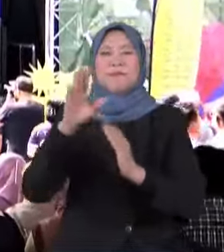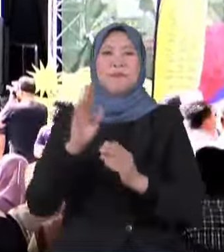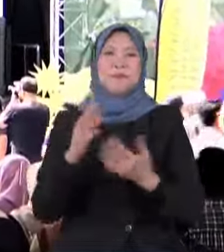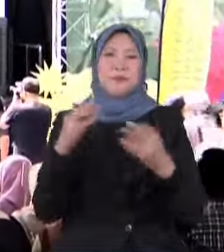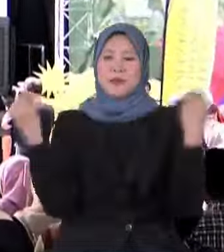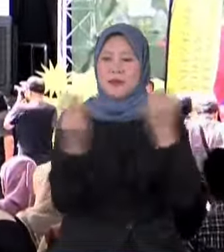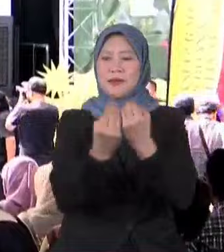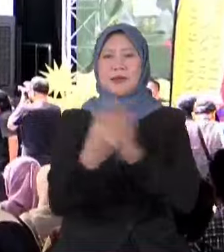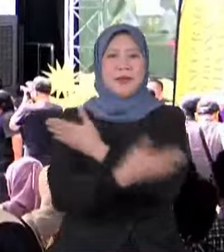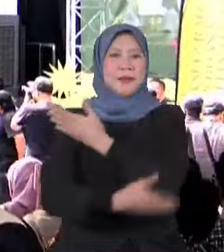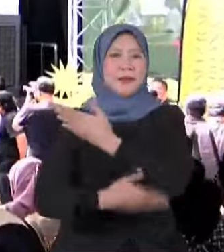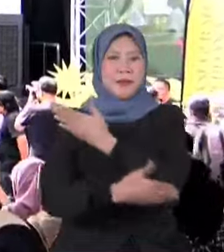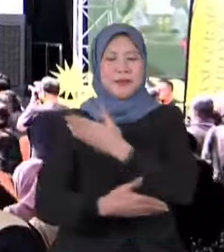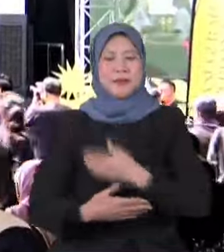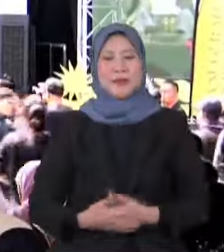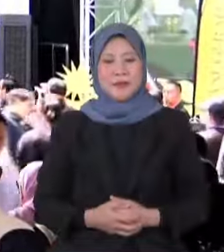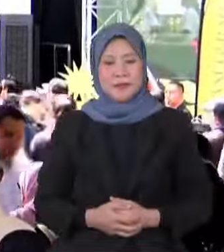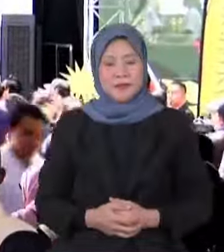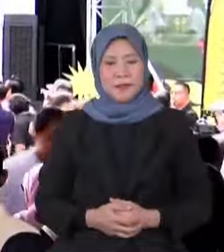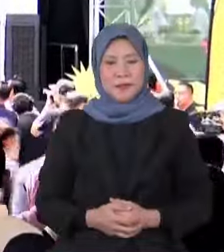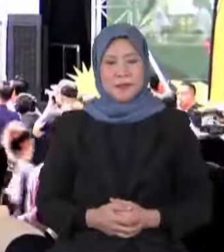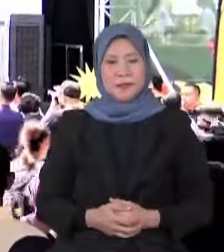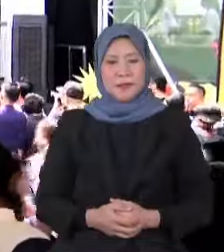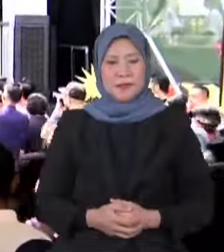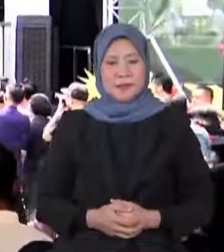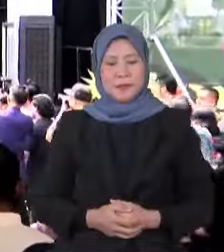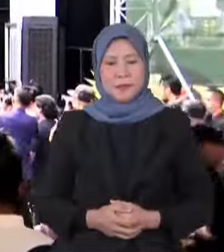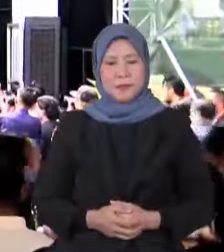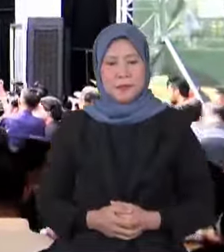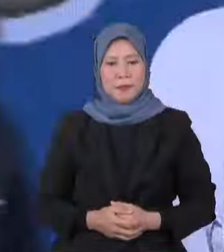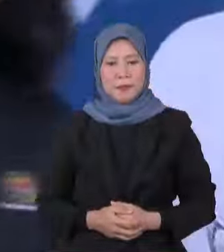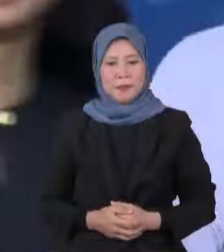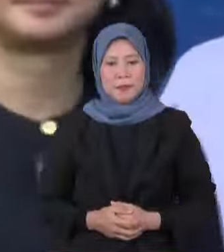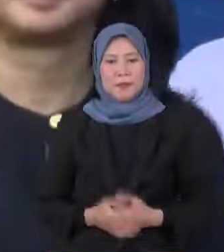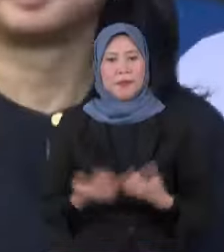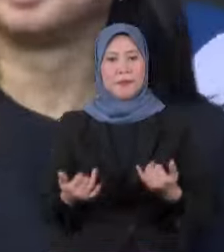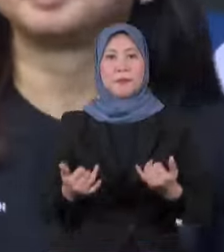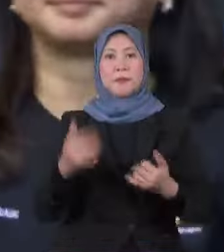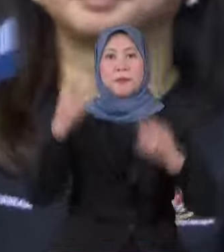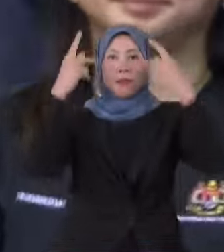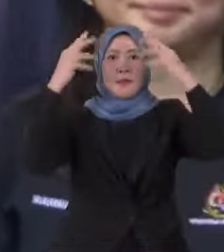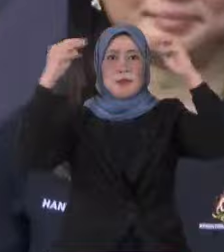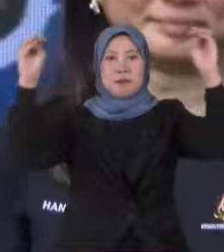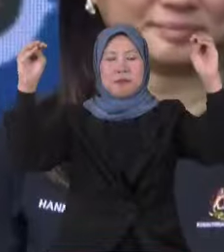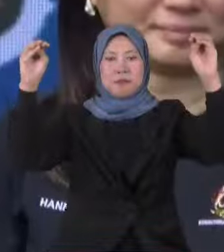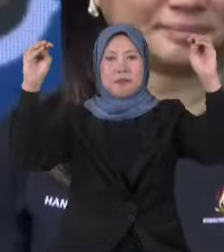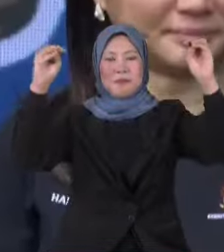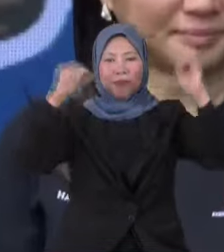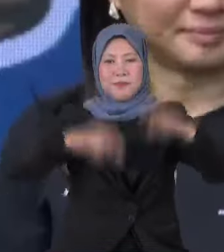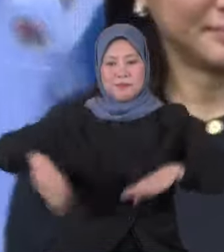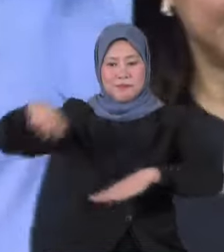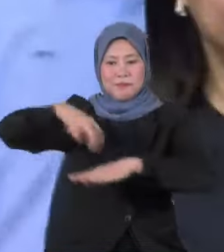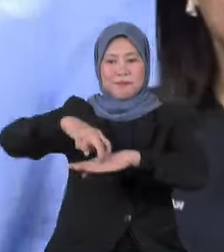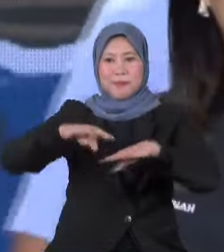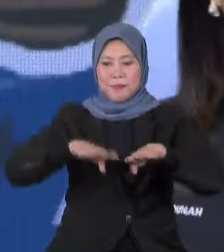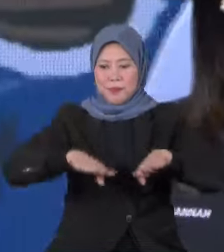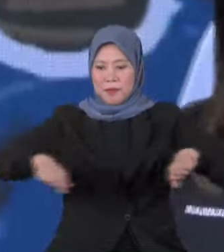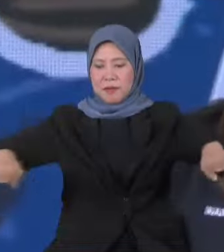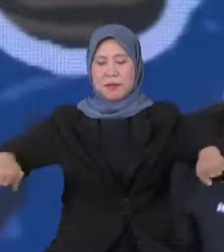Berikan lambaian kepada Yang Amat Berhormat Perdana Menteri. Kita sedang menyaksikan Yang Amat Berhormat Perdana Menteri berada di atas pentas